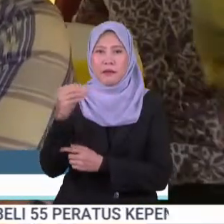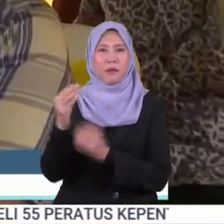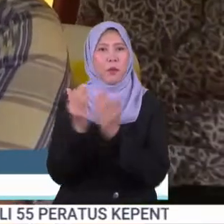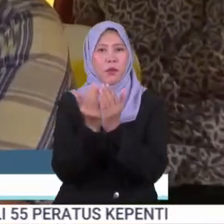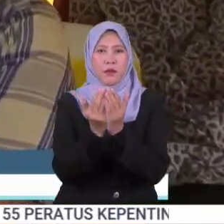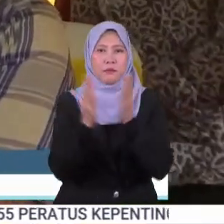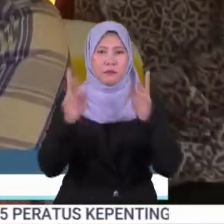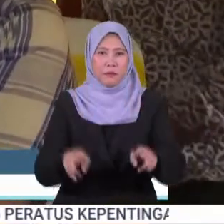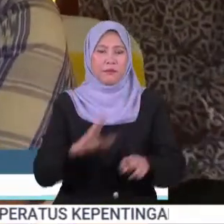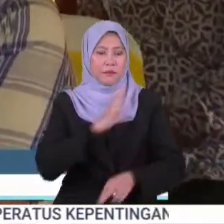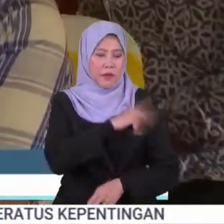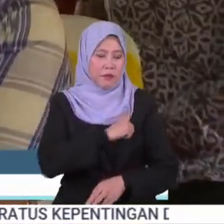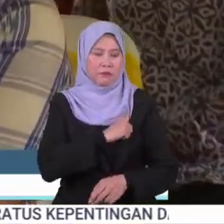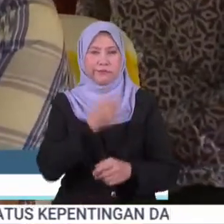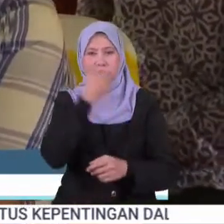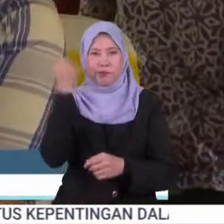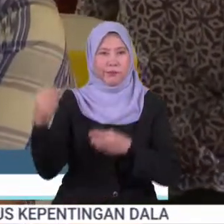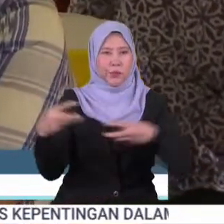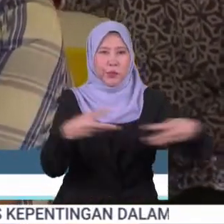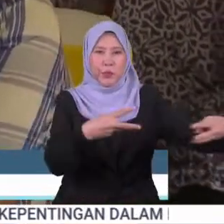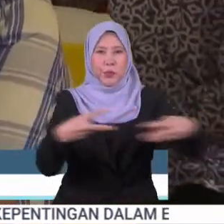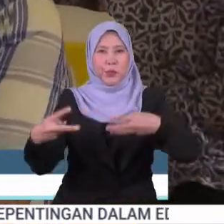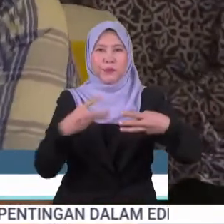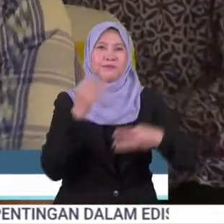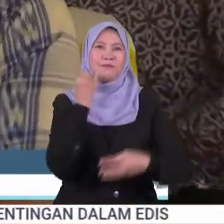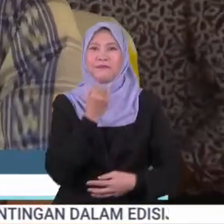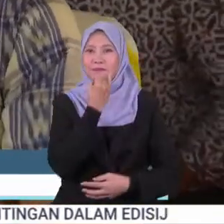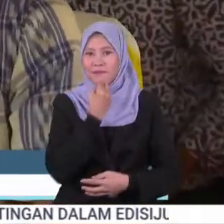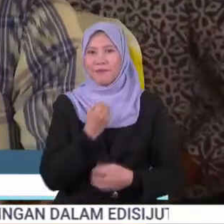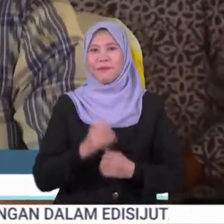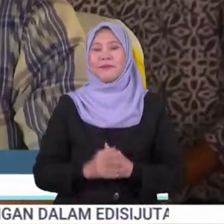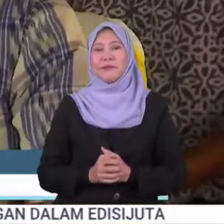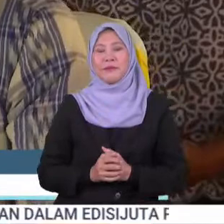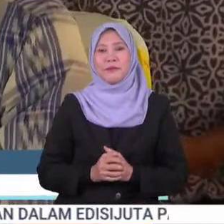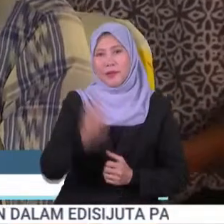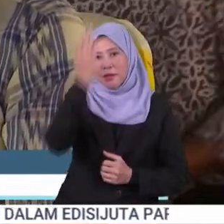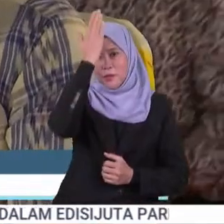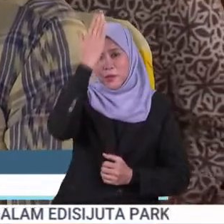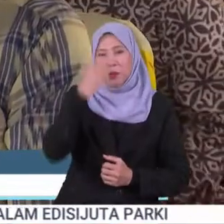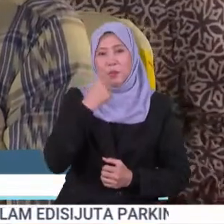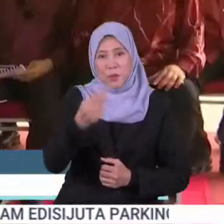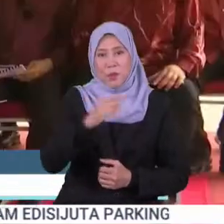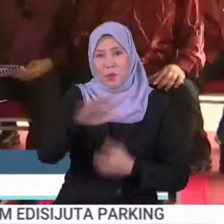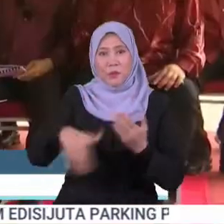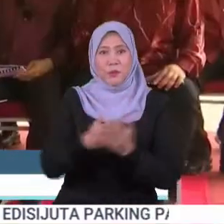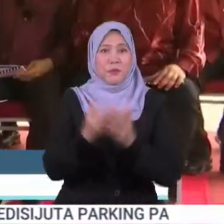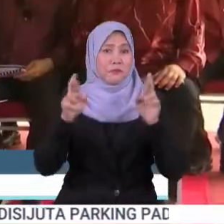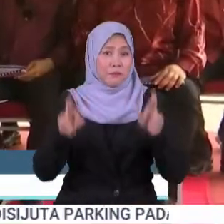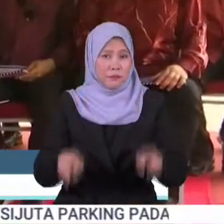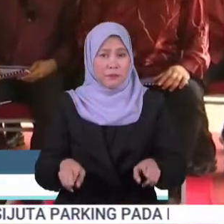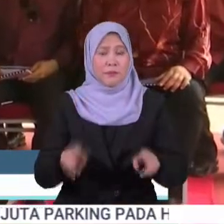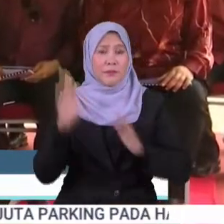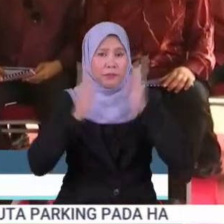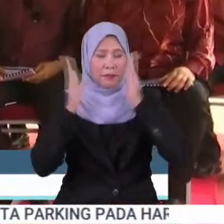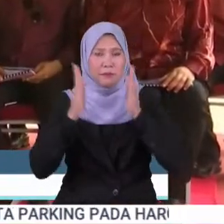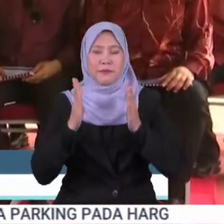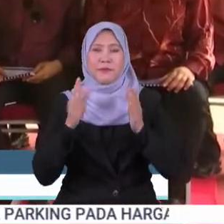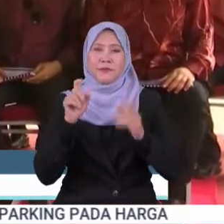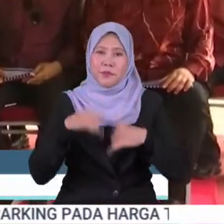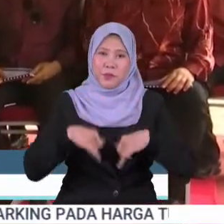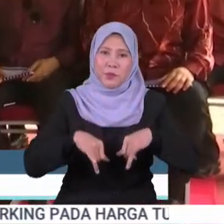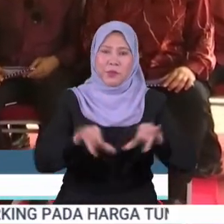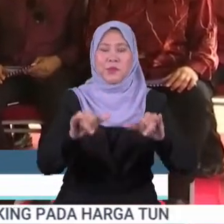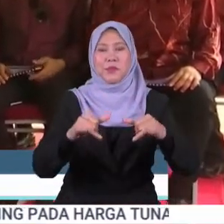yang sedang menderita akibat serangan rejim Israel. Sultan Abdullah menitahkan solat sunat hajat yang diadakan mohon agar bumi Palestin dapat